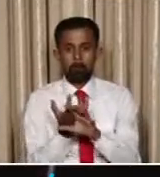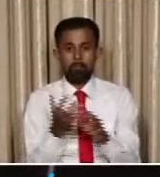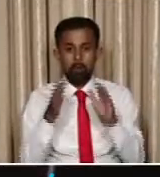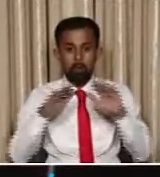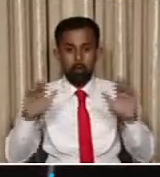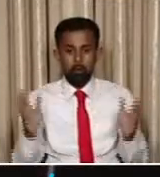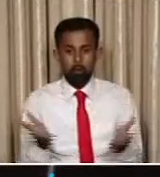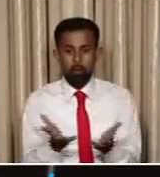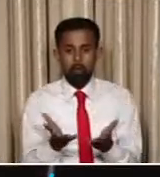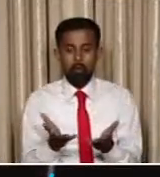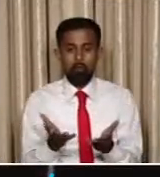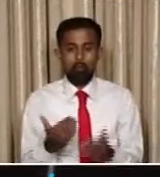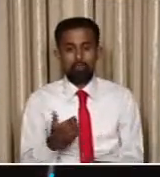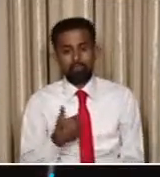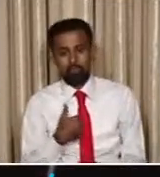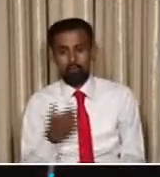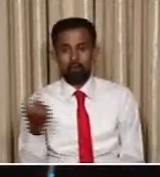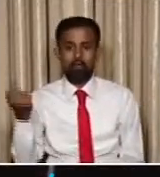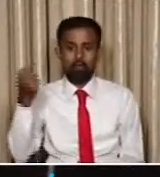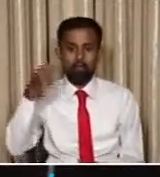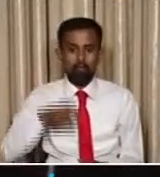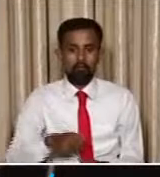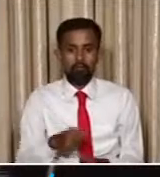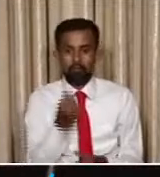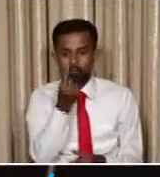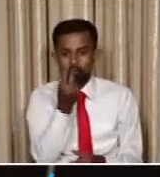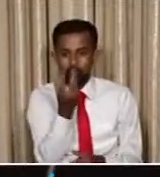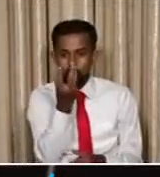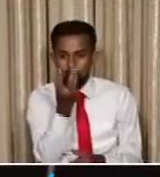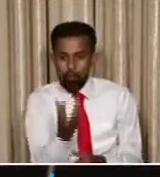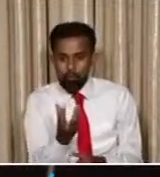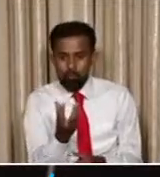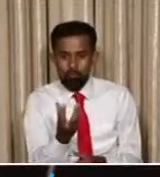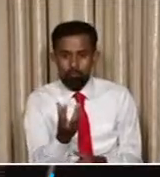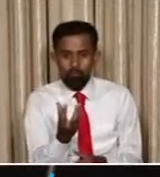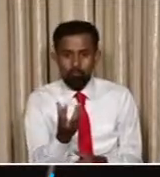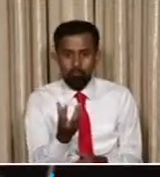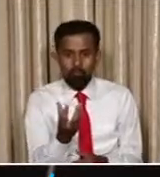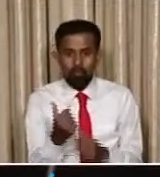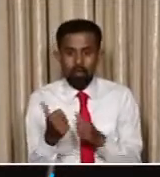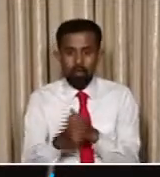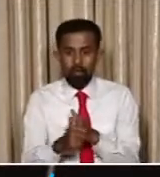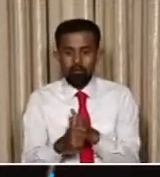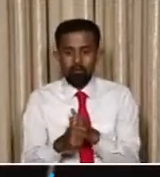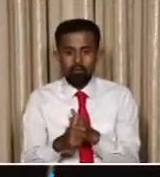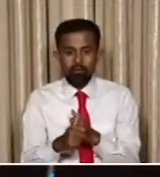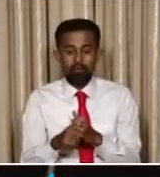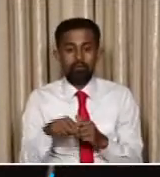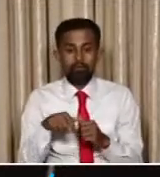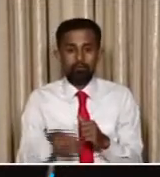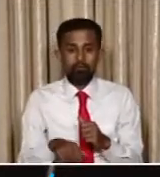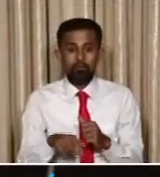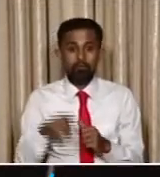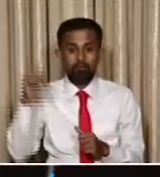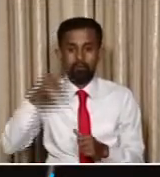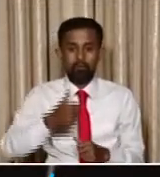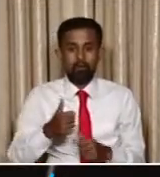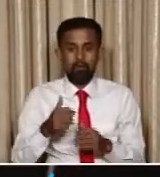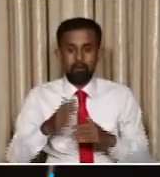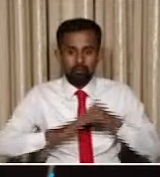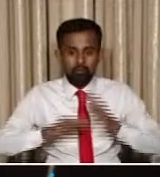එන්න ඕන තරම් ඇවිල්ලා ආශාවෙන් ඒගොල්ලන්ට ඒගොල්ලන්ට පුංචි කෝප්පයක් මේ මේ වළඳක් මොකක් හරි හදන්නේ ගොඩක් මේ මේ පිටරට මිනිස්සු කැමතියි